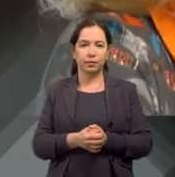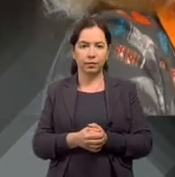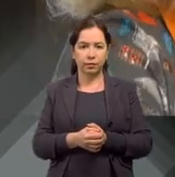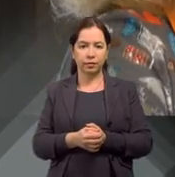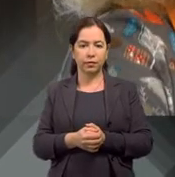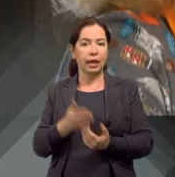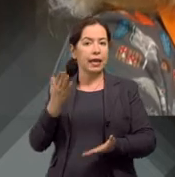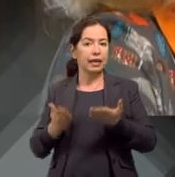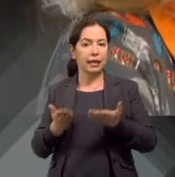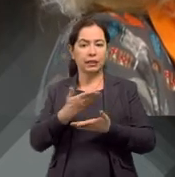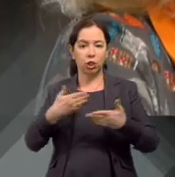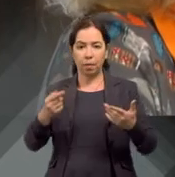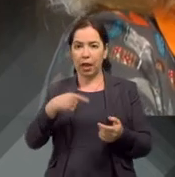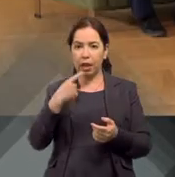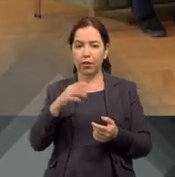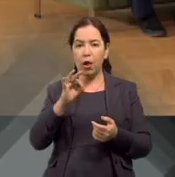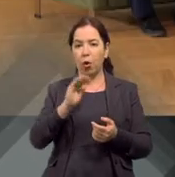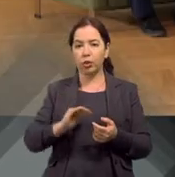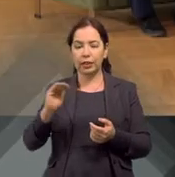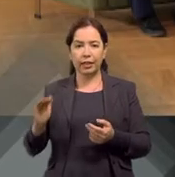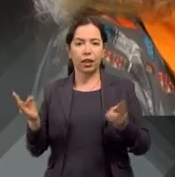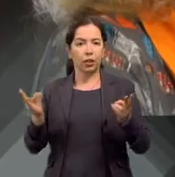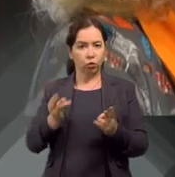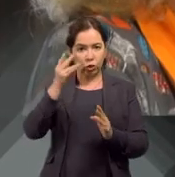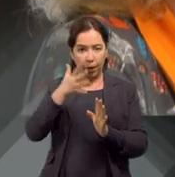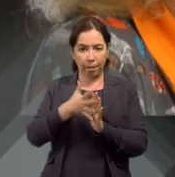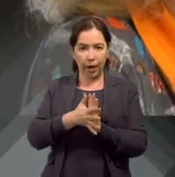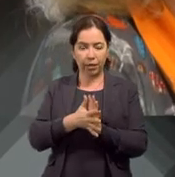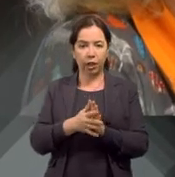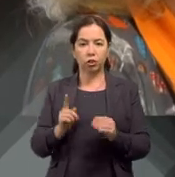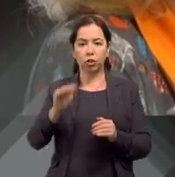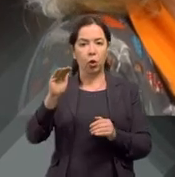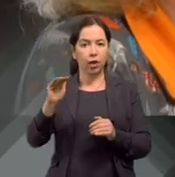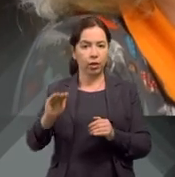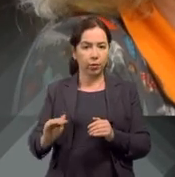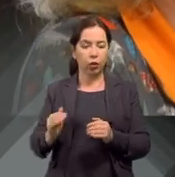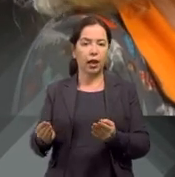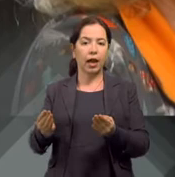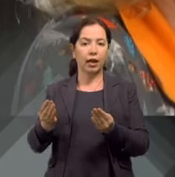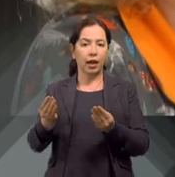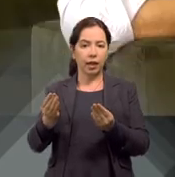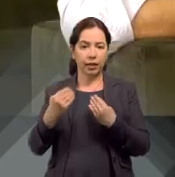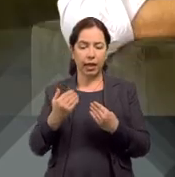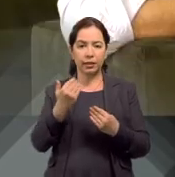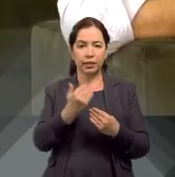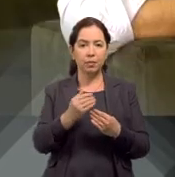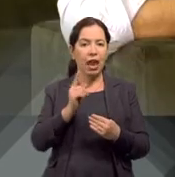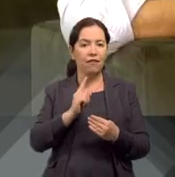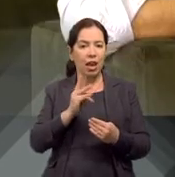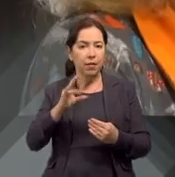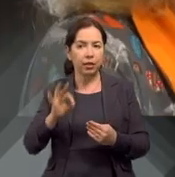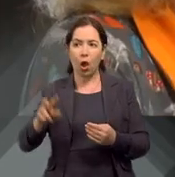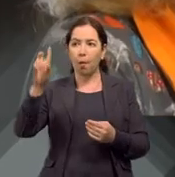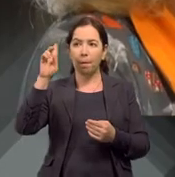Ну, если мы говорим о детях, нужно понять, что он дан тебе временно, вот как бы Бог тебе доверил ту маленькую